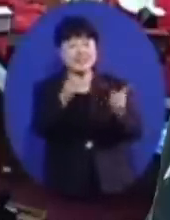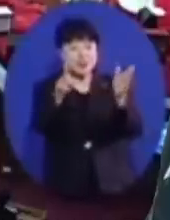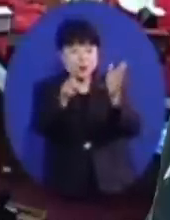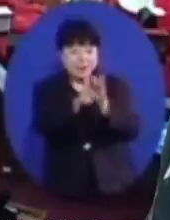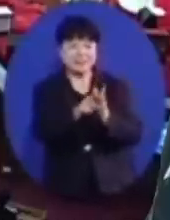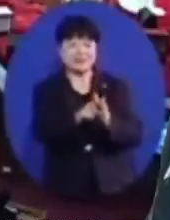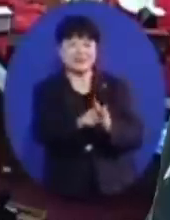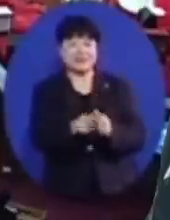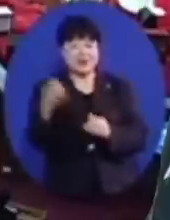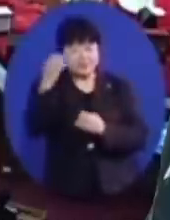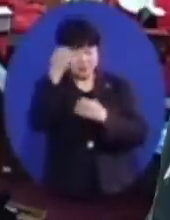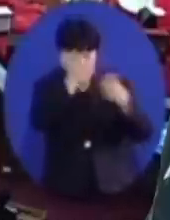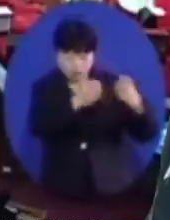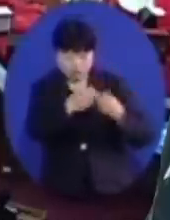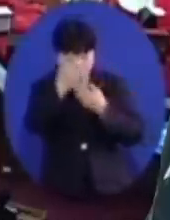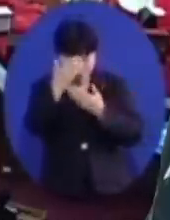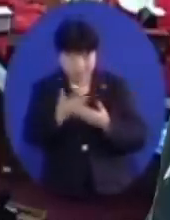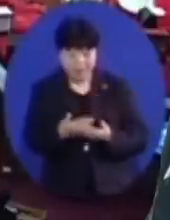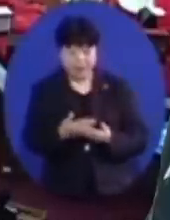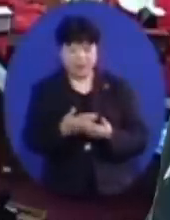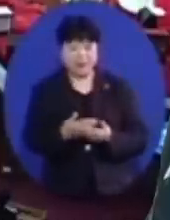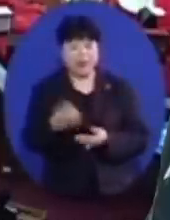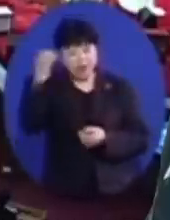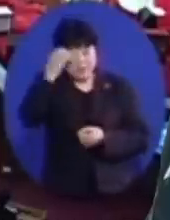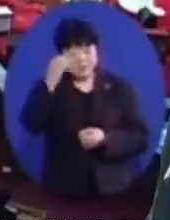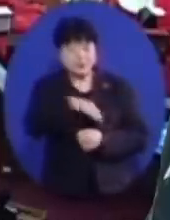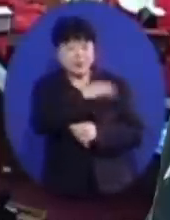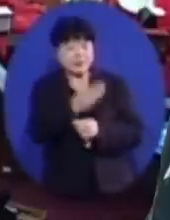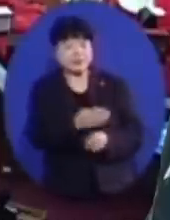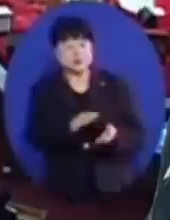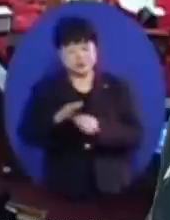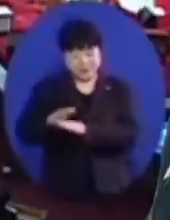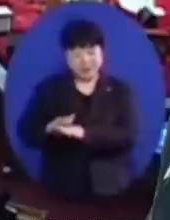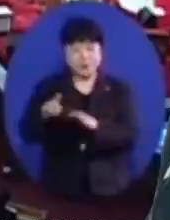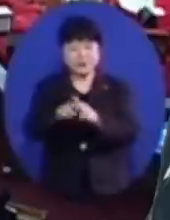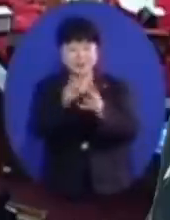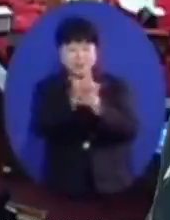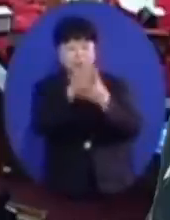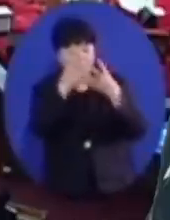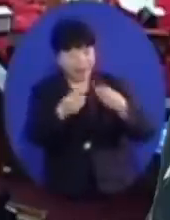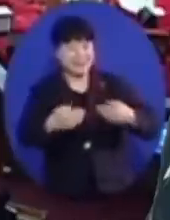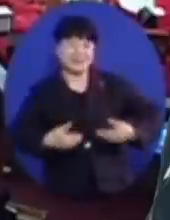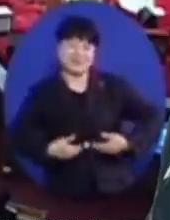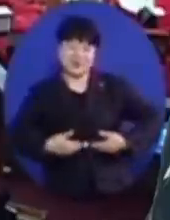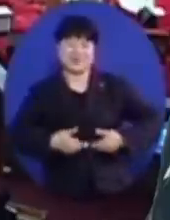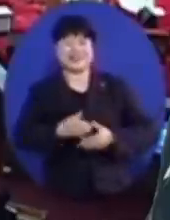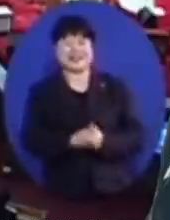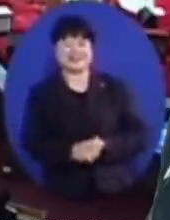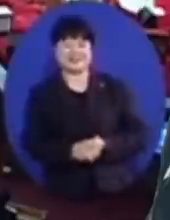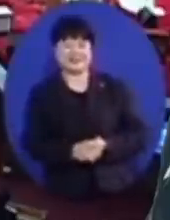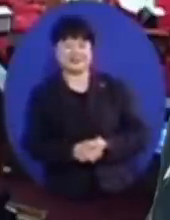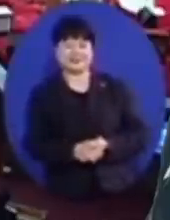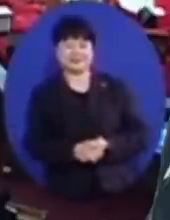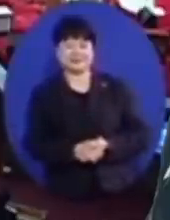우리는 성령으로 충만하여 성령의 능력으로 무장하기 위해서 기도를 많이 해야 되는 것입니다